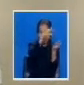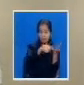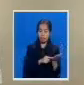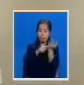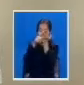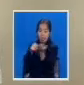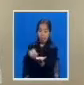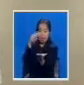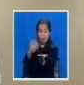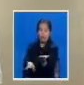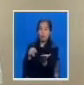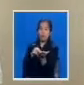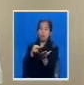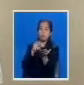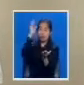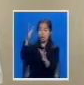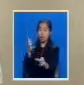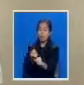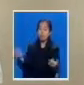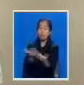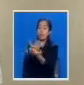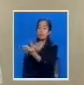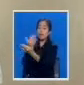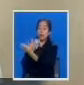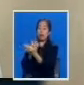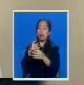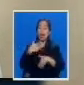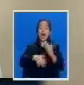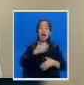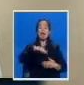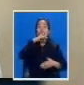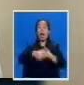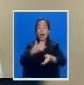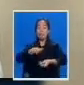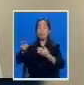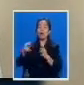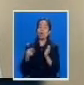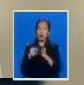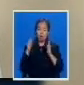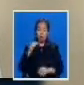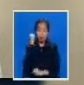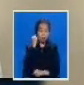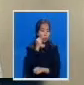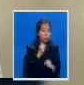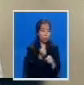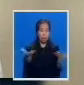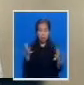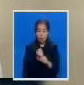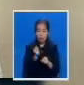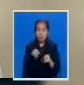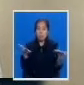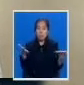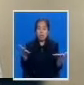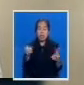เนี่ยต่อมาที่ดินก็จะเปลี่ยนมือนะครับแล้วก็ในที่สุดคนที่ยากลำบากคนยากคนจนเนี่ยก็ไม่มีที่ทำกินอีกนะครับแต่